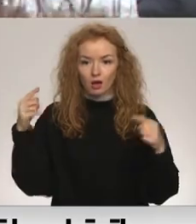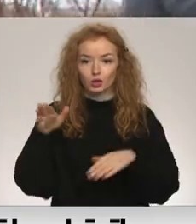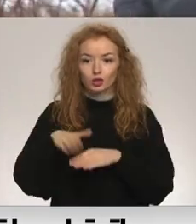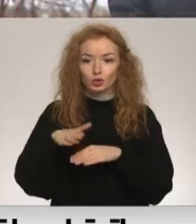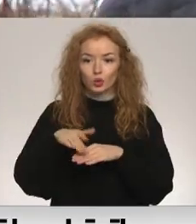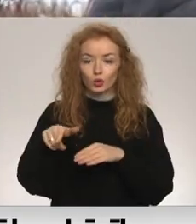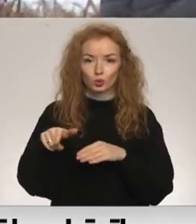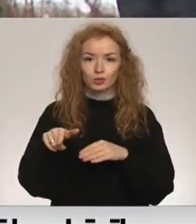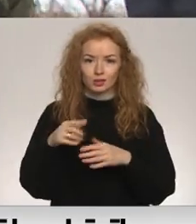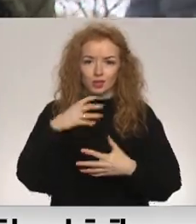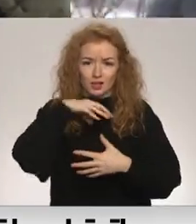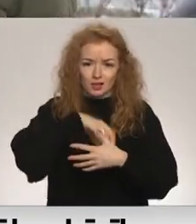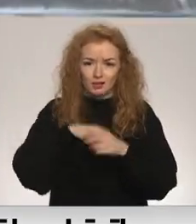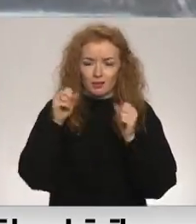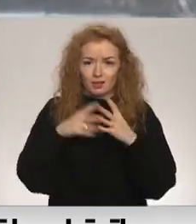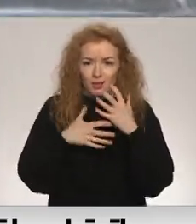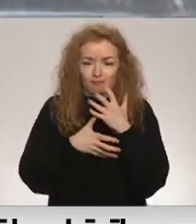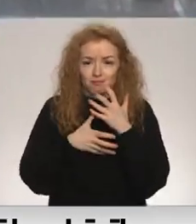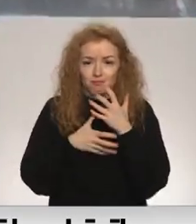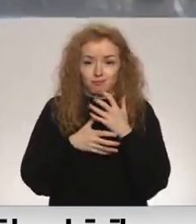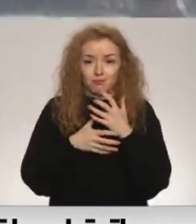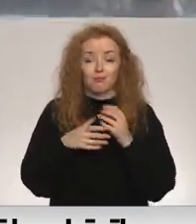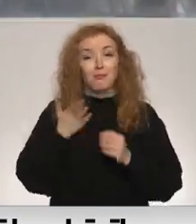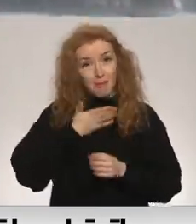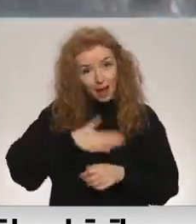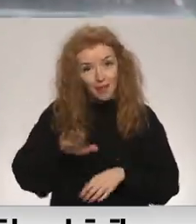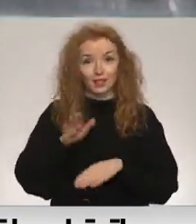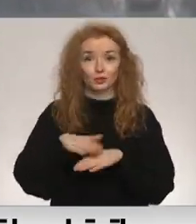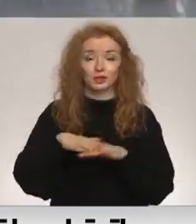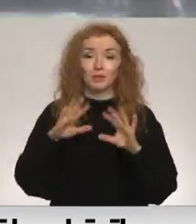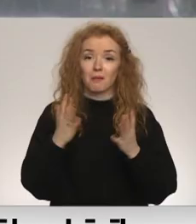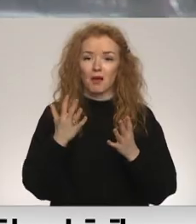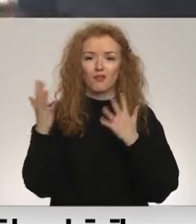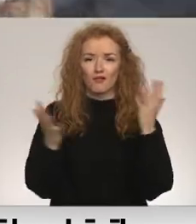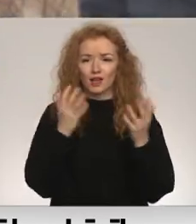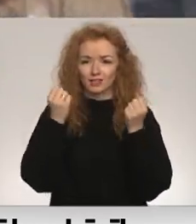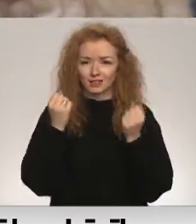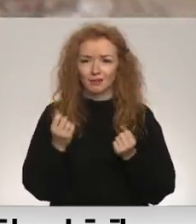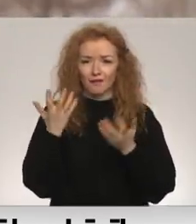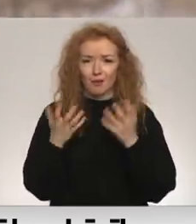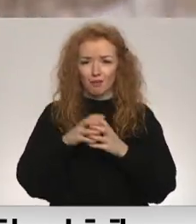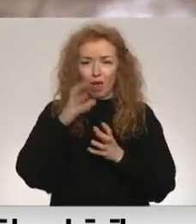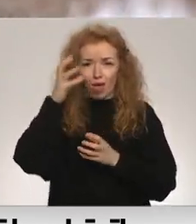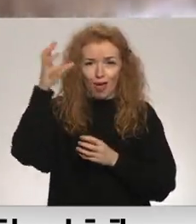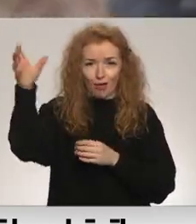bija jāieliek šeit iekšā. Viņam patīk, bet vējš pārāk liels man baguļu